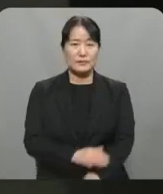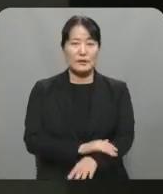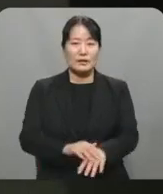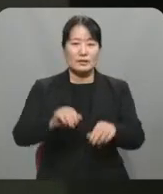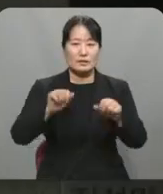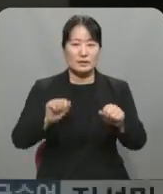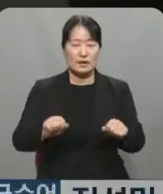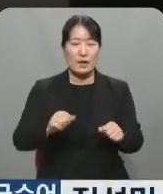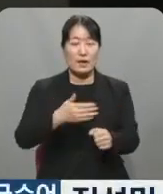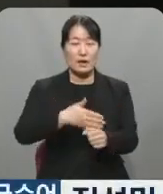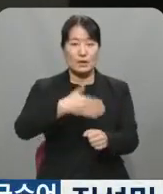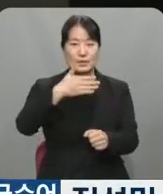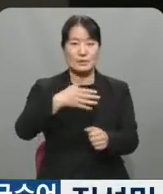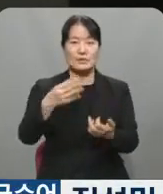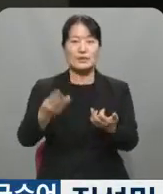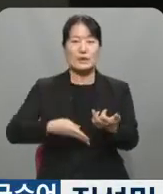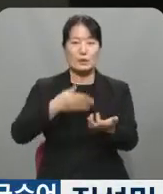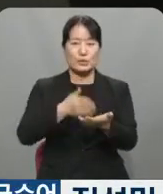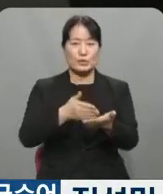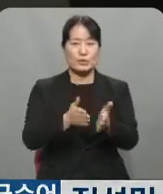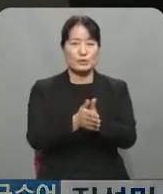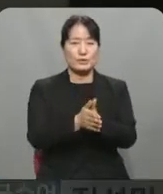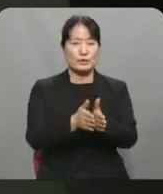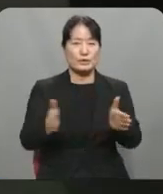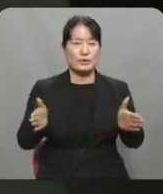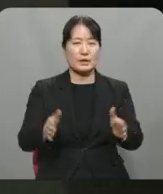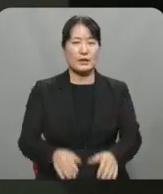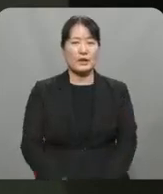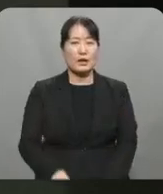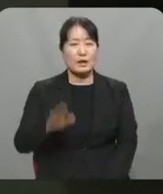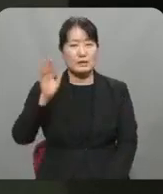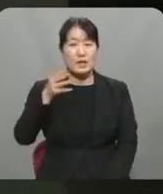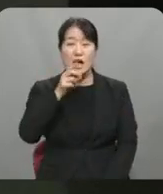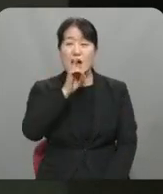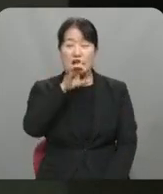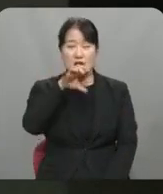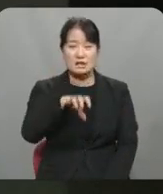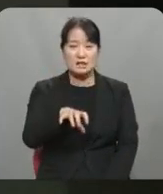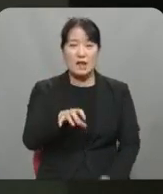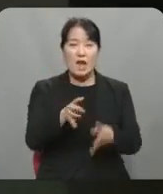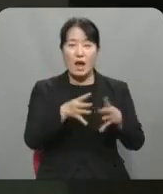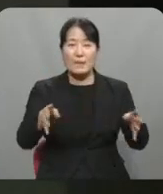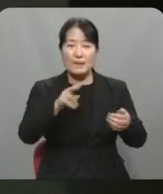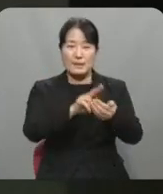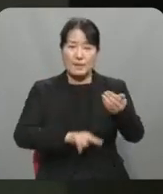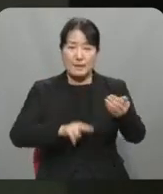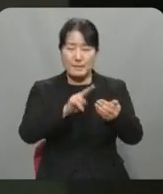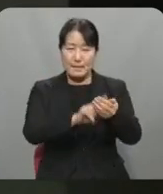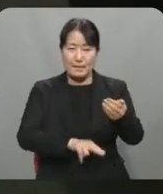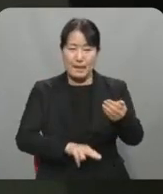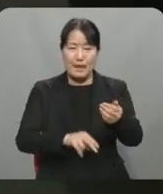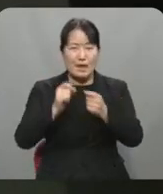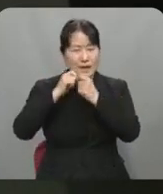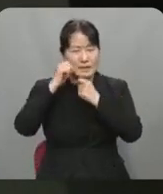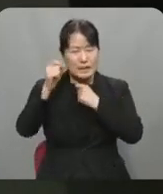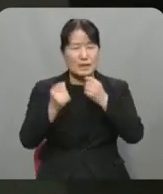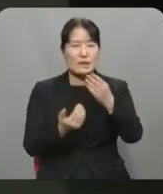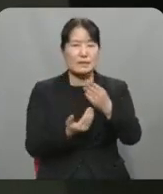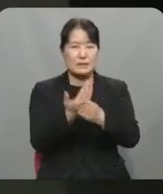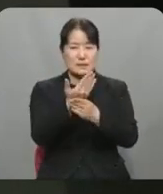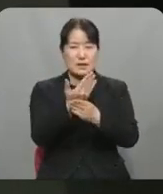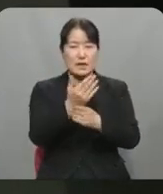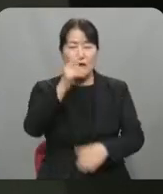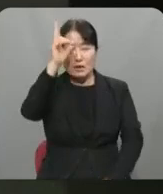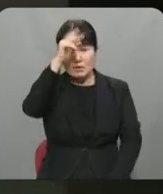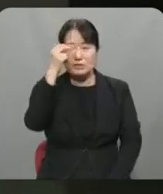승자 여러분 안녕하십니까 9시 강원 놓습니다 이 최근 강릉 지역에서 분양된 아파트의 전매 사기가 잇따라 발생해 경찰이 수사에